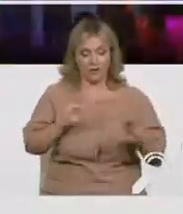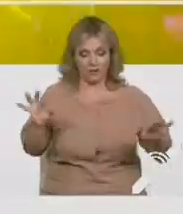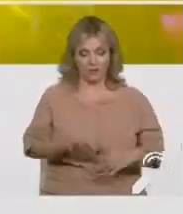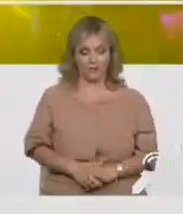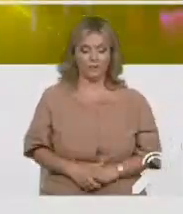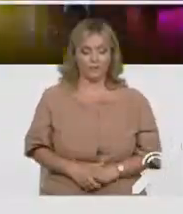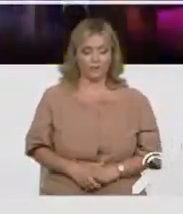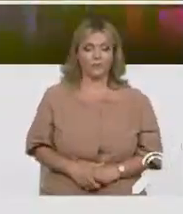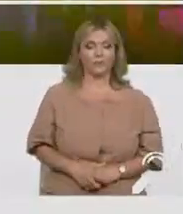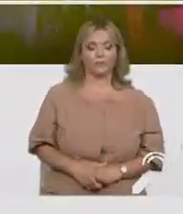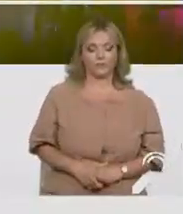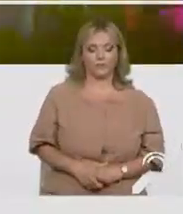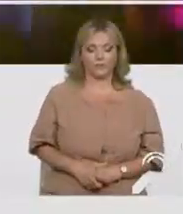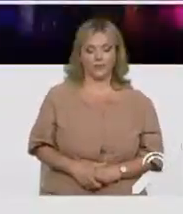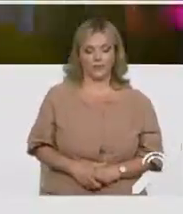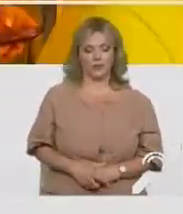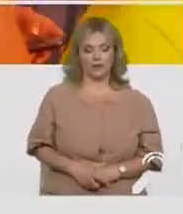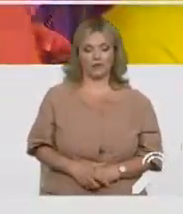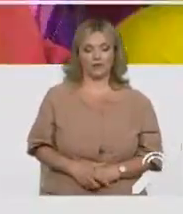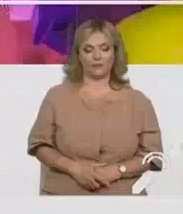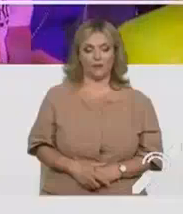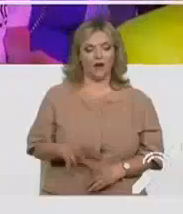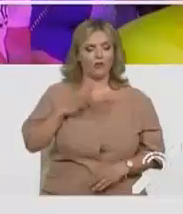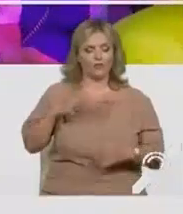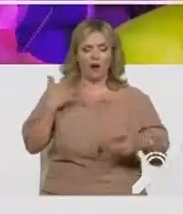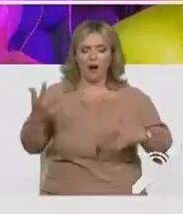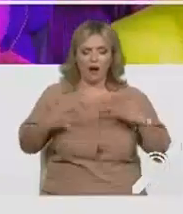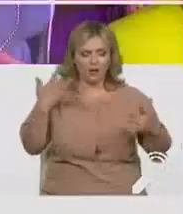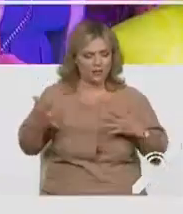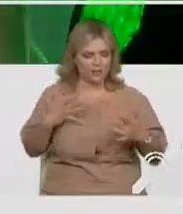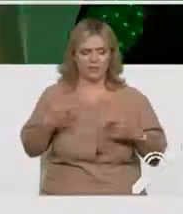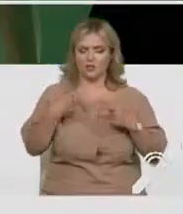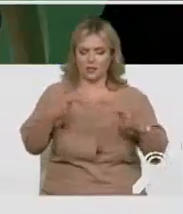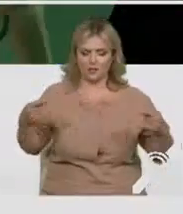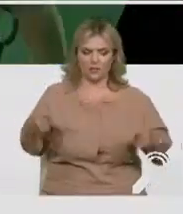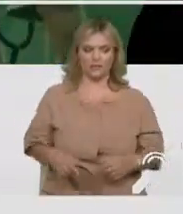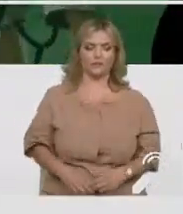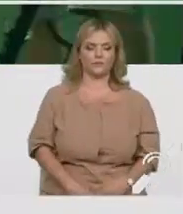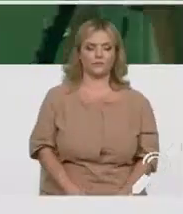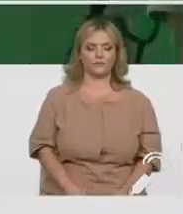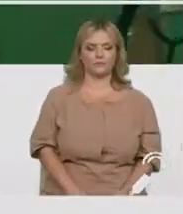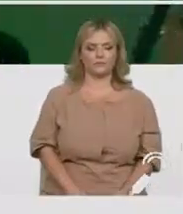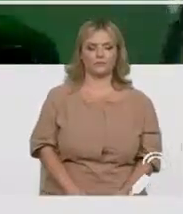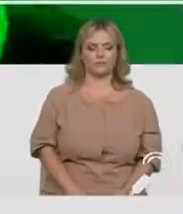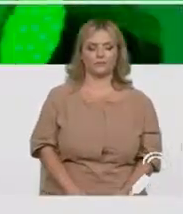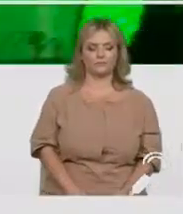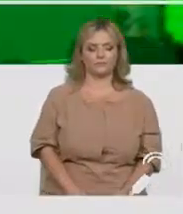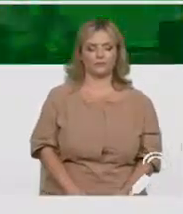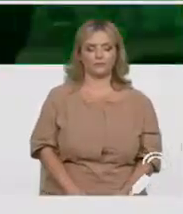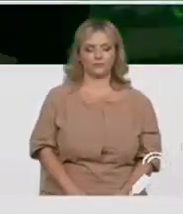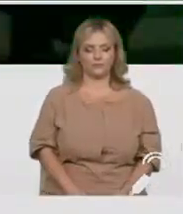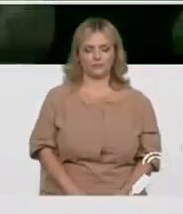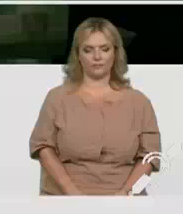În locul celui absent pe scena principală au performat artiști care ar fi trebuit să evolueze pe altă scenă.